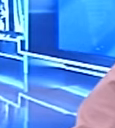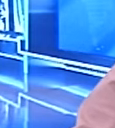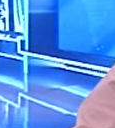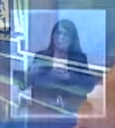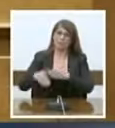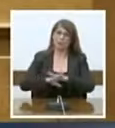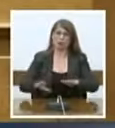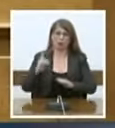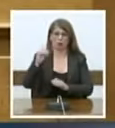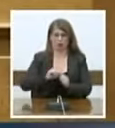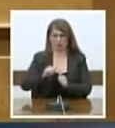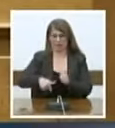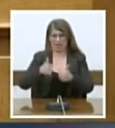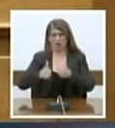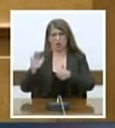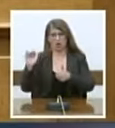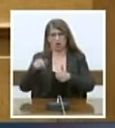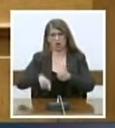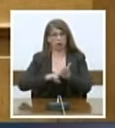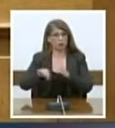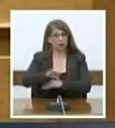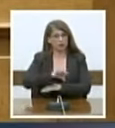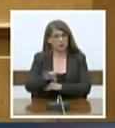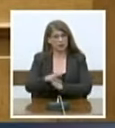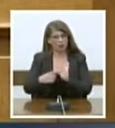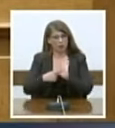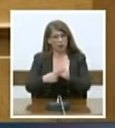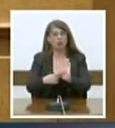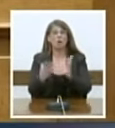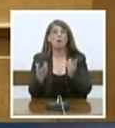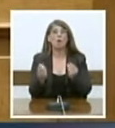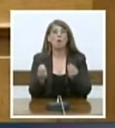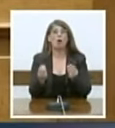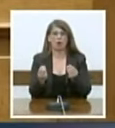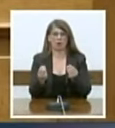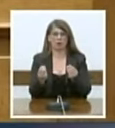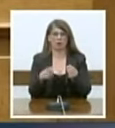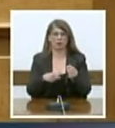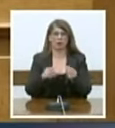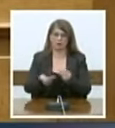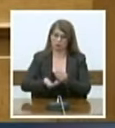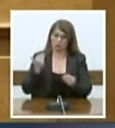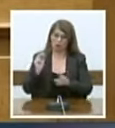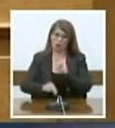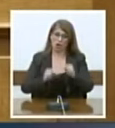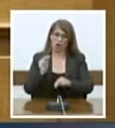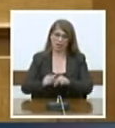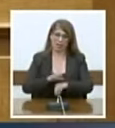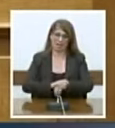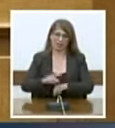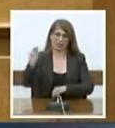κοινωνία. Στις προγραμματικές δηλώσεις του Πρωθυπουργού Κυριάκου Μητσοτάκη και στα όσα εξήγηλε για την ενίσχυση της ελληνικής